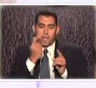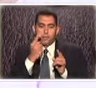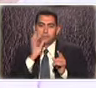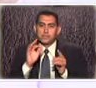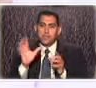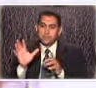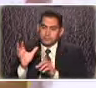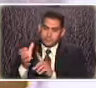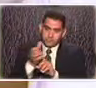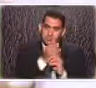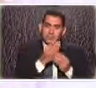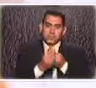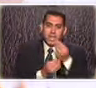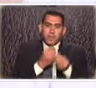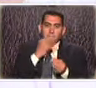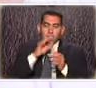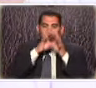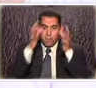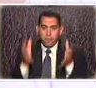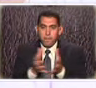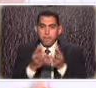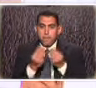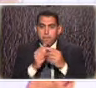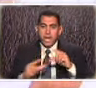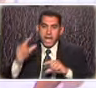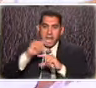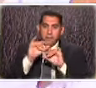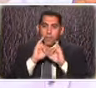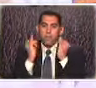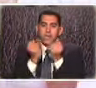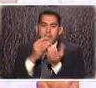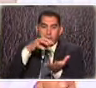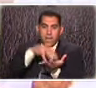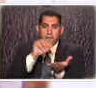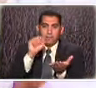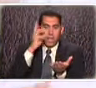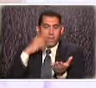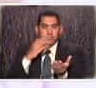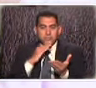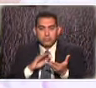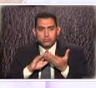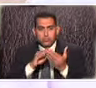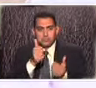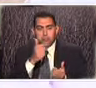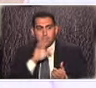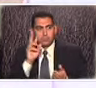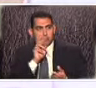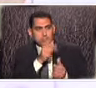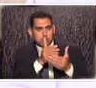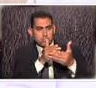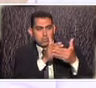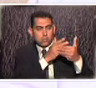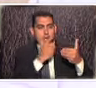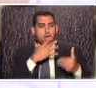روحي صحيح كان جزءا من تكميل المجتمع كان جزءا من الواقعيه التي تؤثر في المجتمع لما